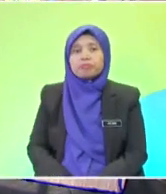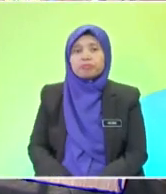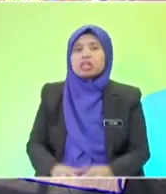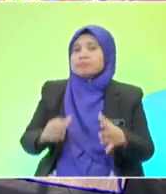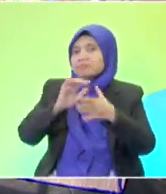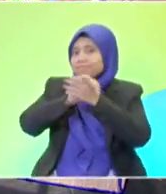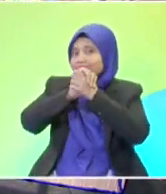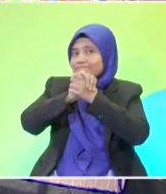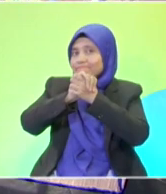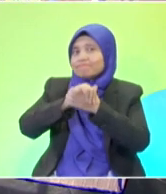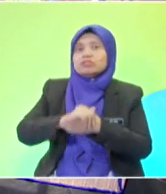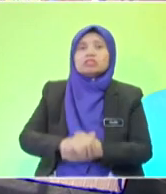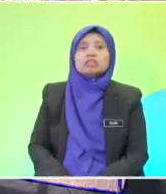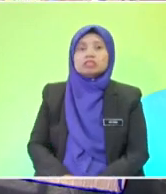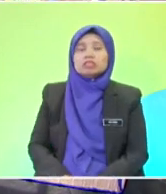untuk mereka semuanya